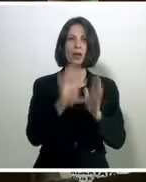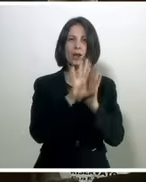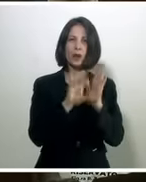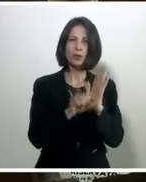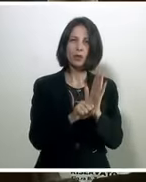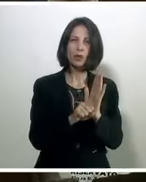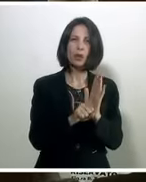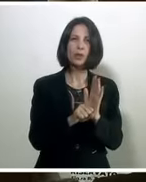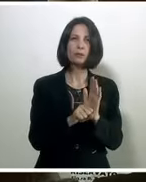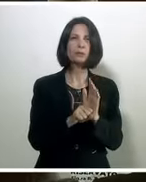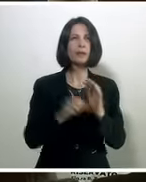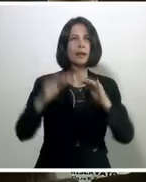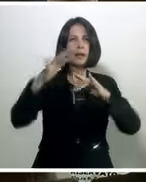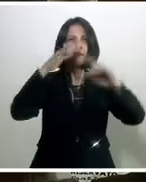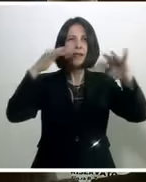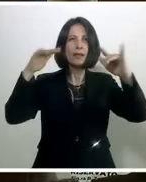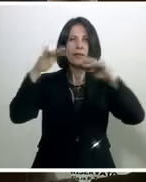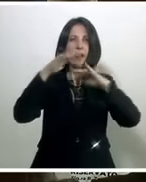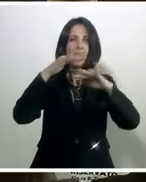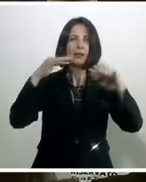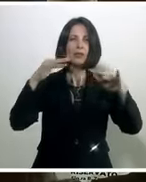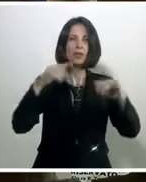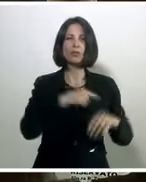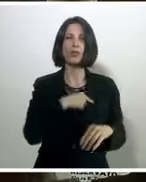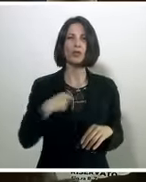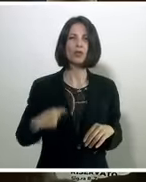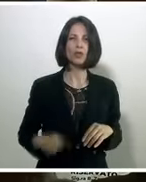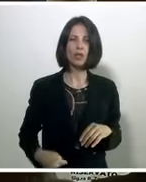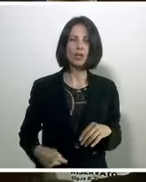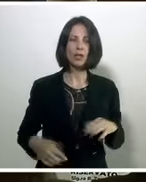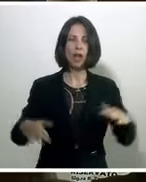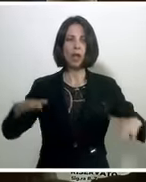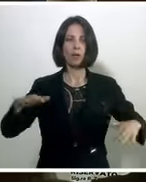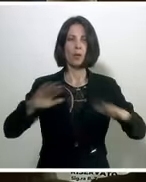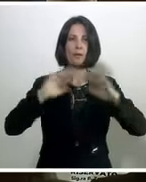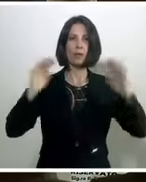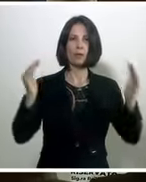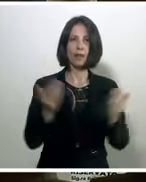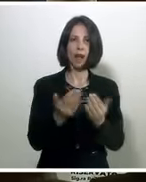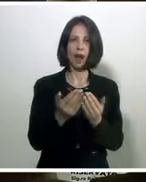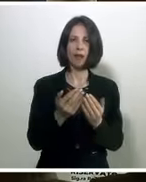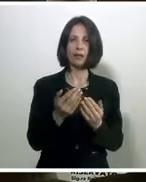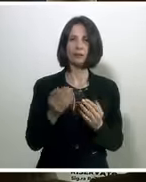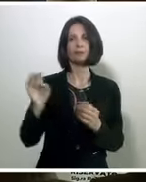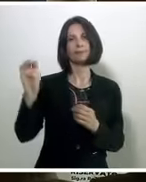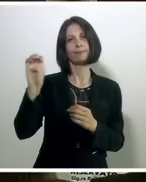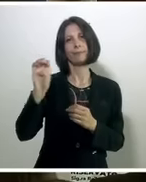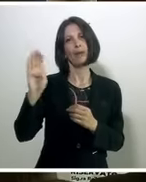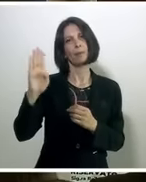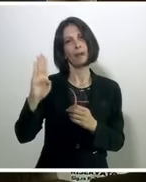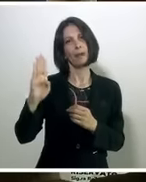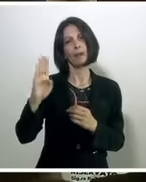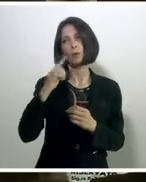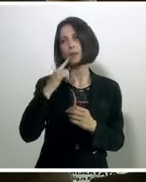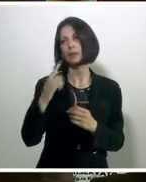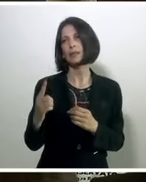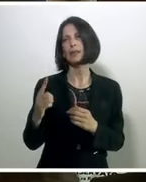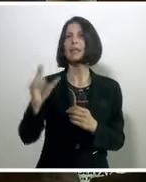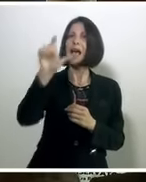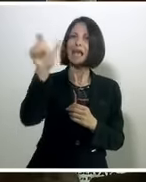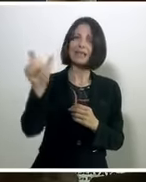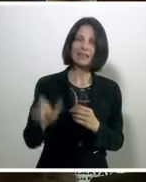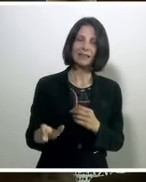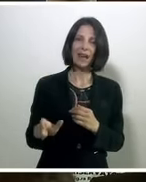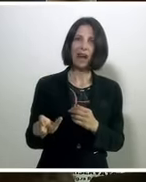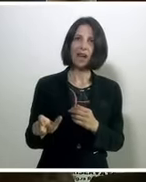riflettendo sui fatti cileni e sugli equilibri mondiali egli concluse che anche in Italia sarebbe del tutto